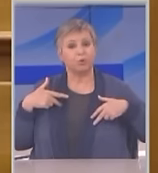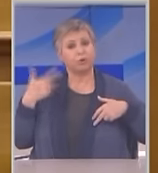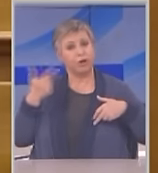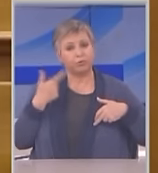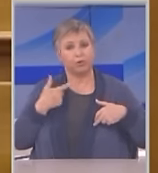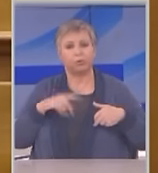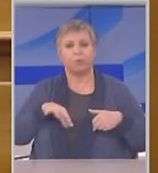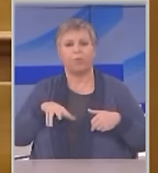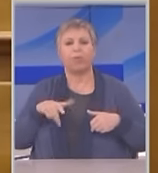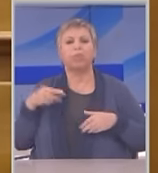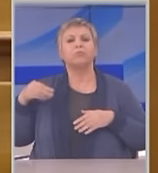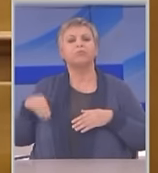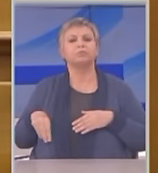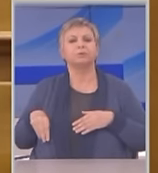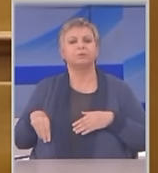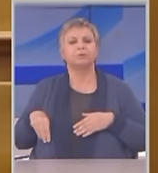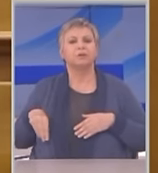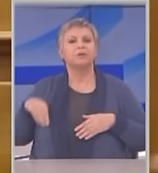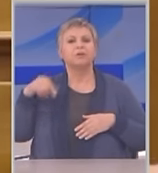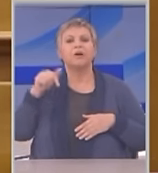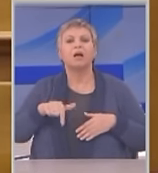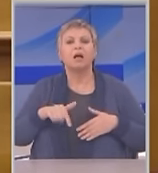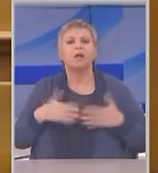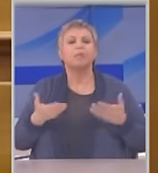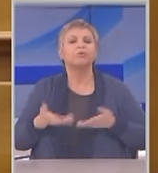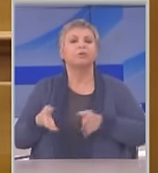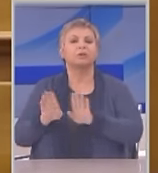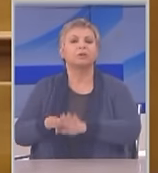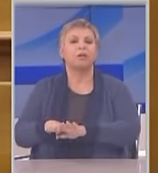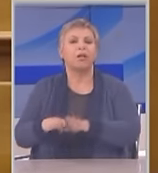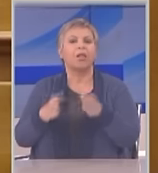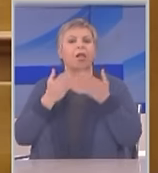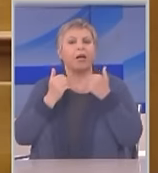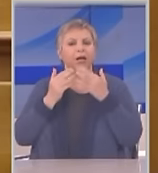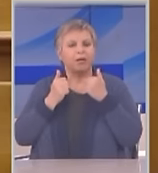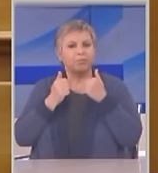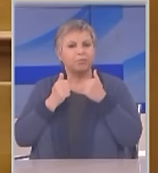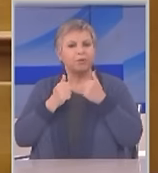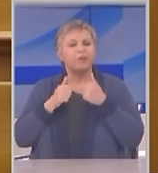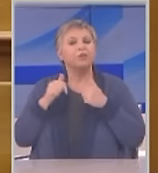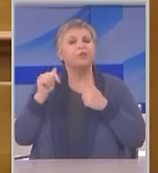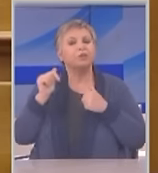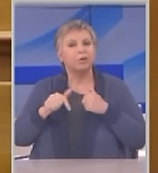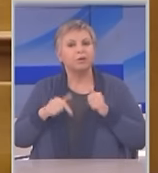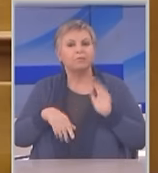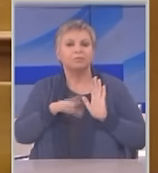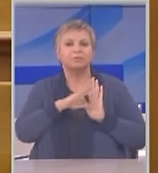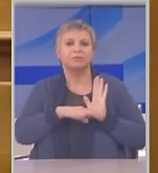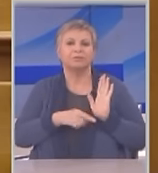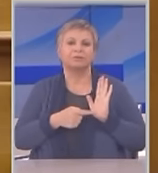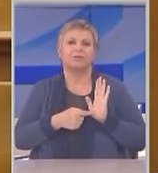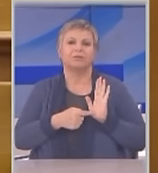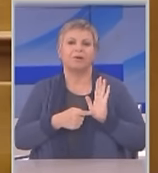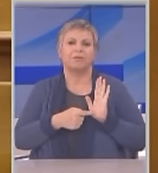φροντίσει με τρόπο μεθοδικό να συγκαλυφθούν τα ίχνη αυτών των χρημάτων. Με δύο λόγια,